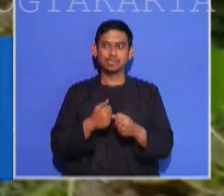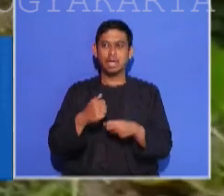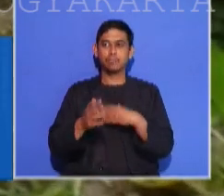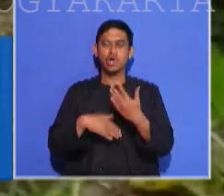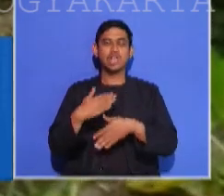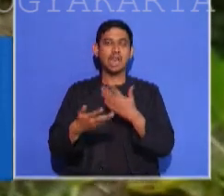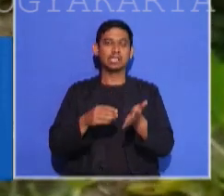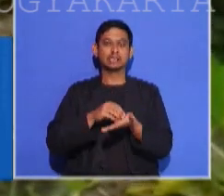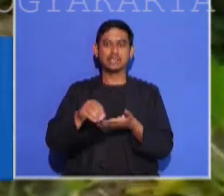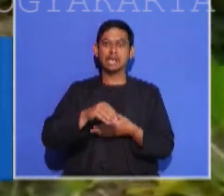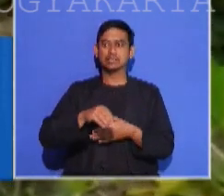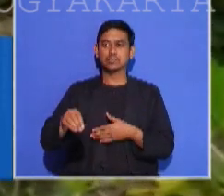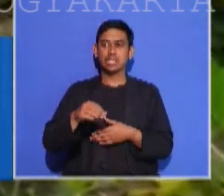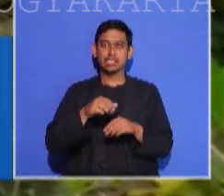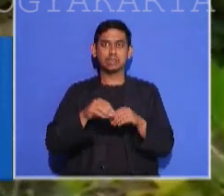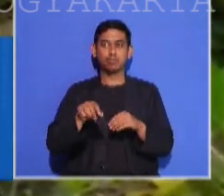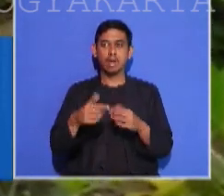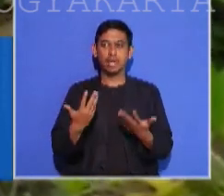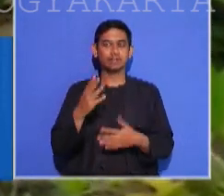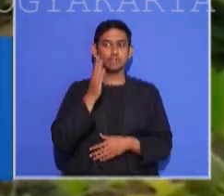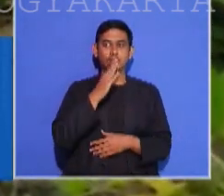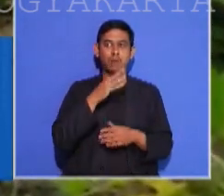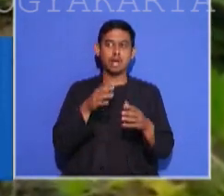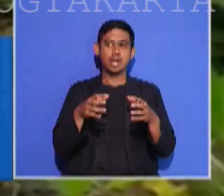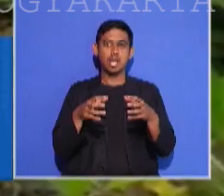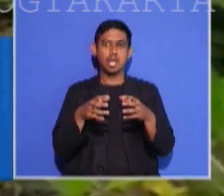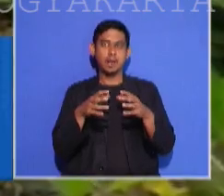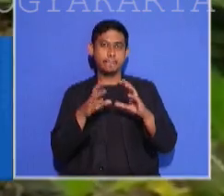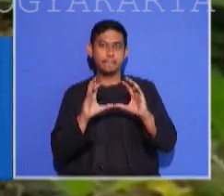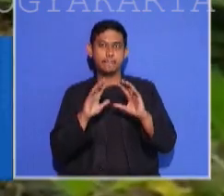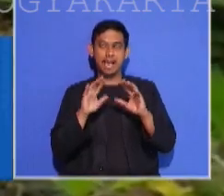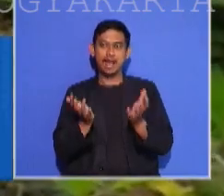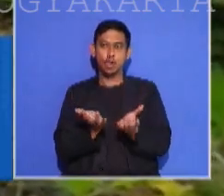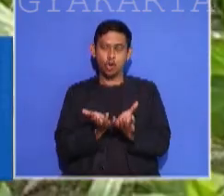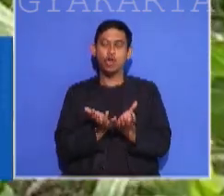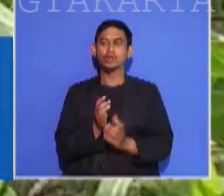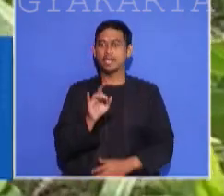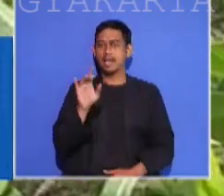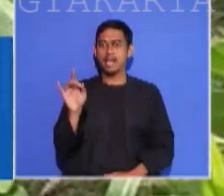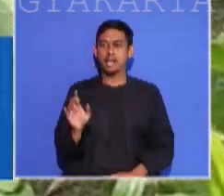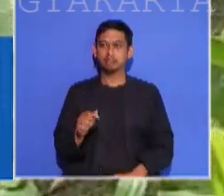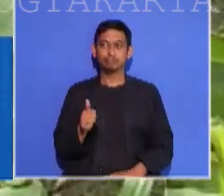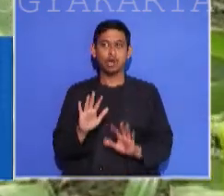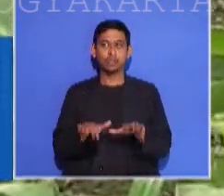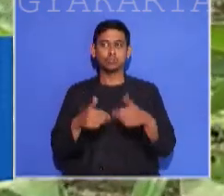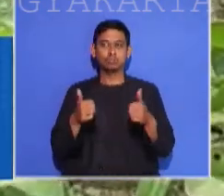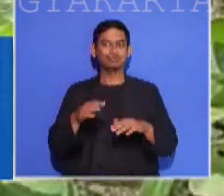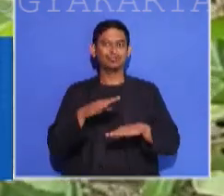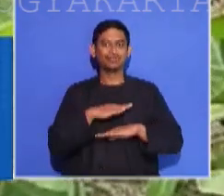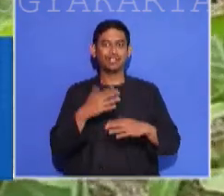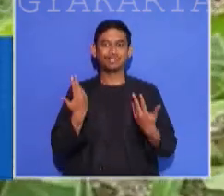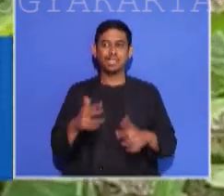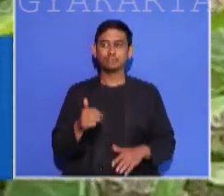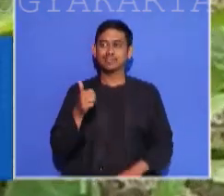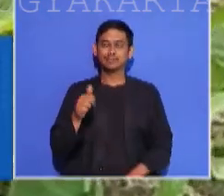kanthi dipun tanemi lombok, melon lan sak piturutipun. Asilipun ugi saged maremaken lan saged kangge nyekapi